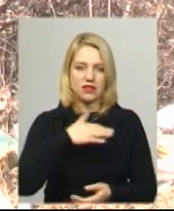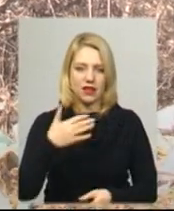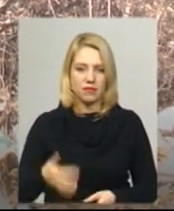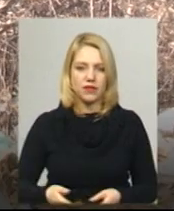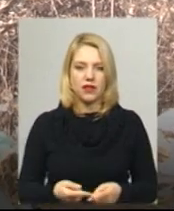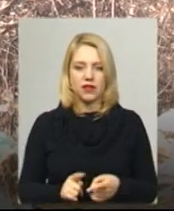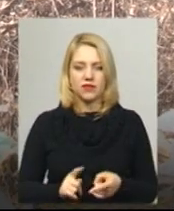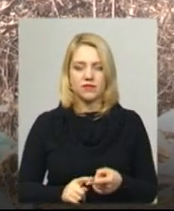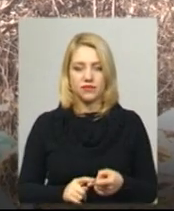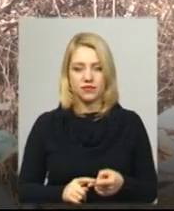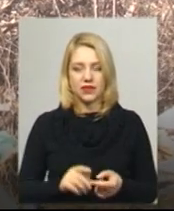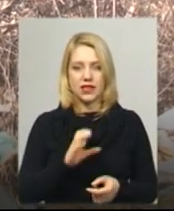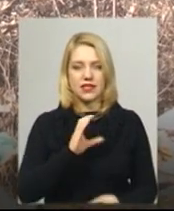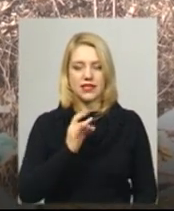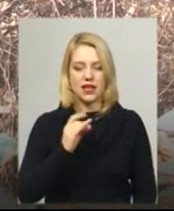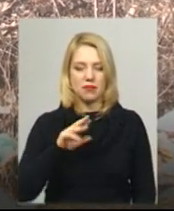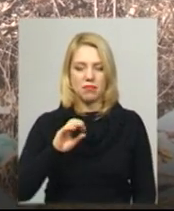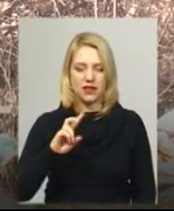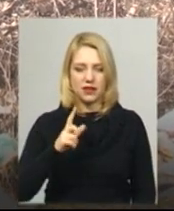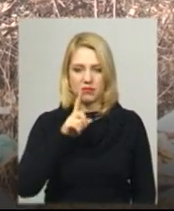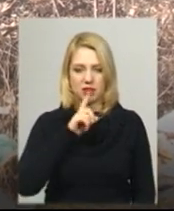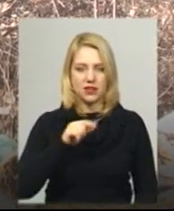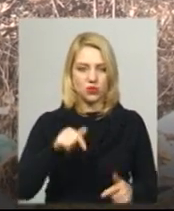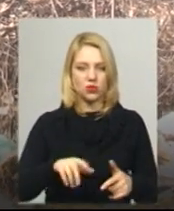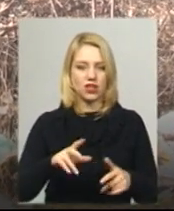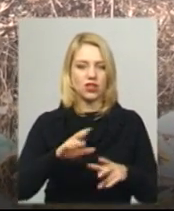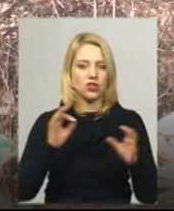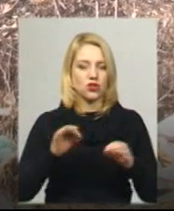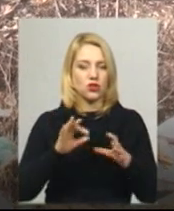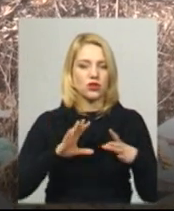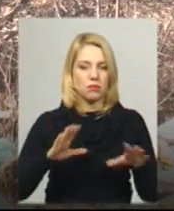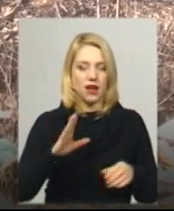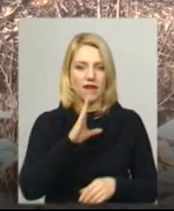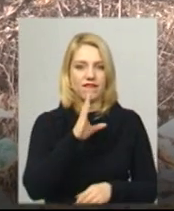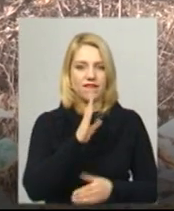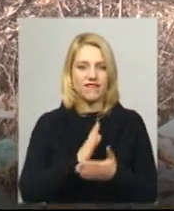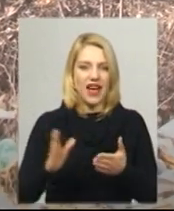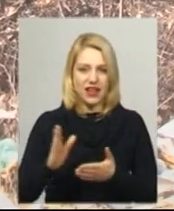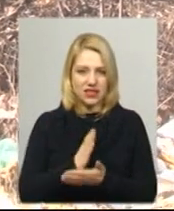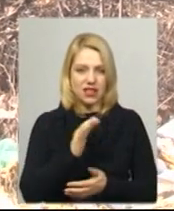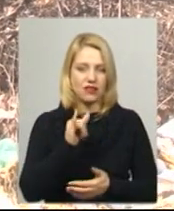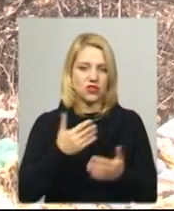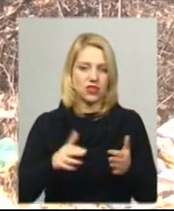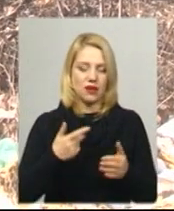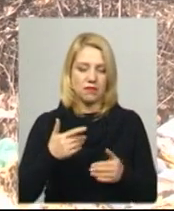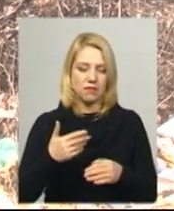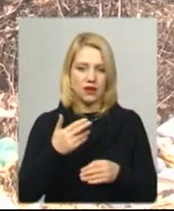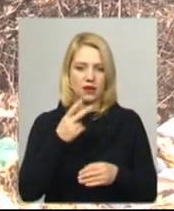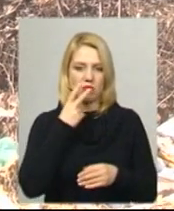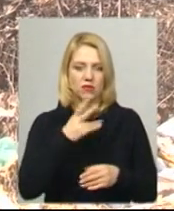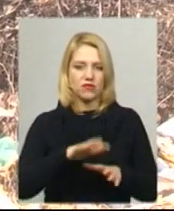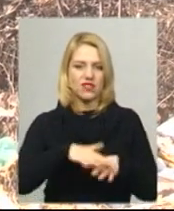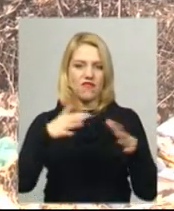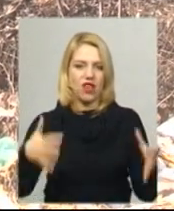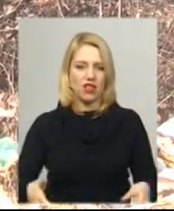Збирав грибі, в серпні місці тут ще нічого не було, а в вересні вже пізно прийшов, то вже побачив, що була свалка.